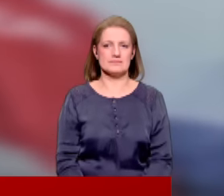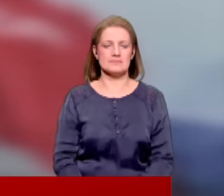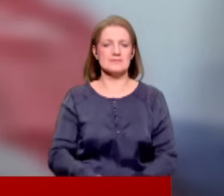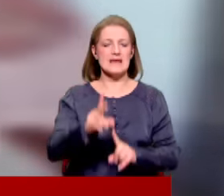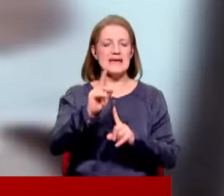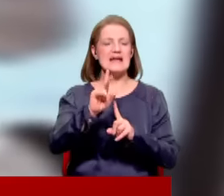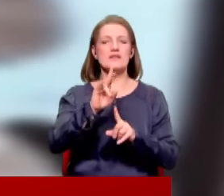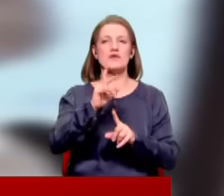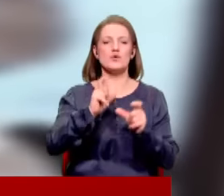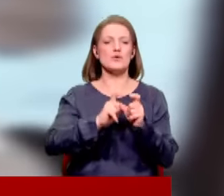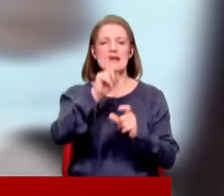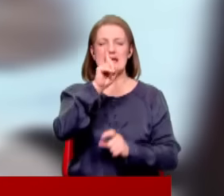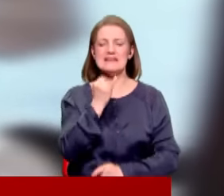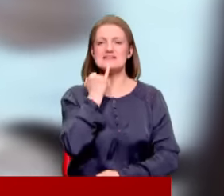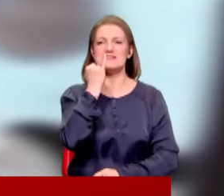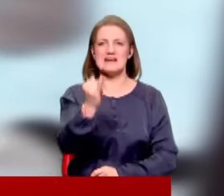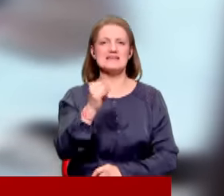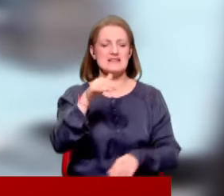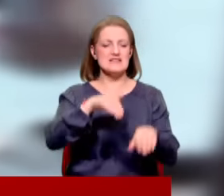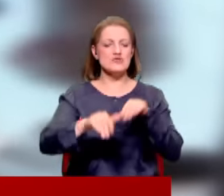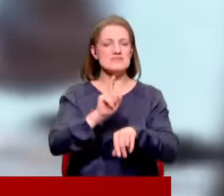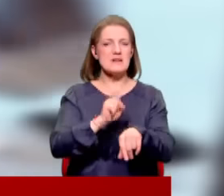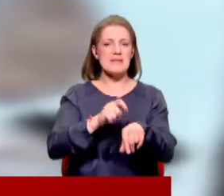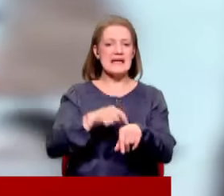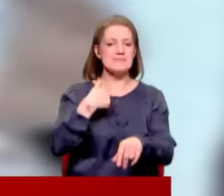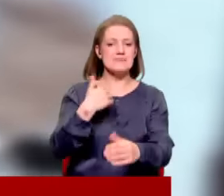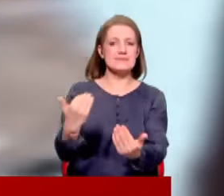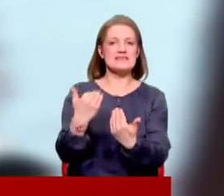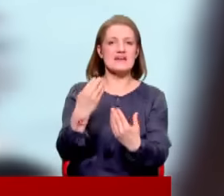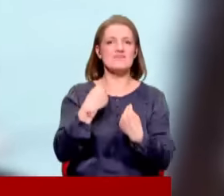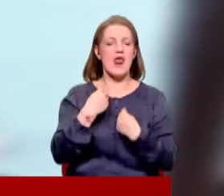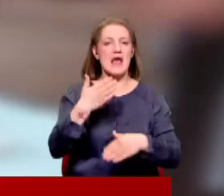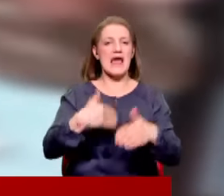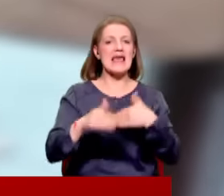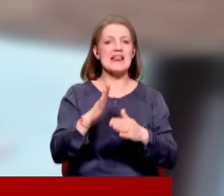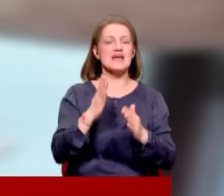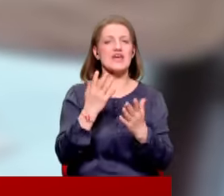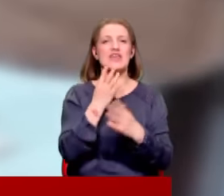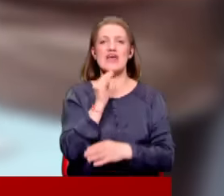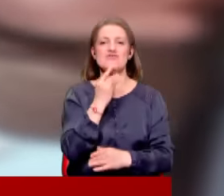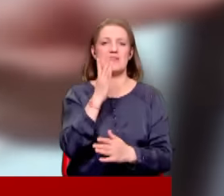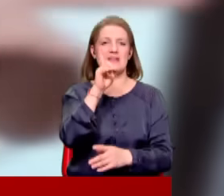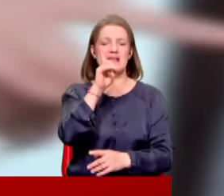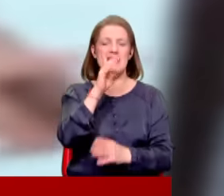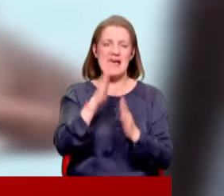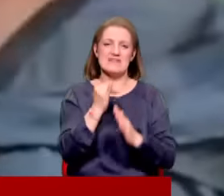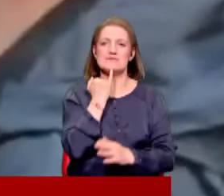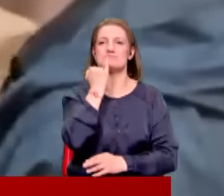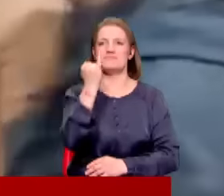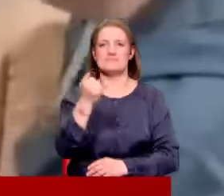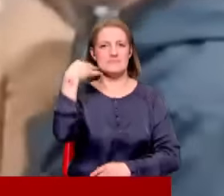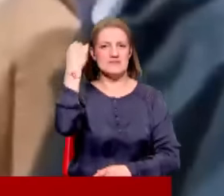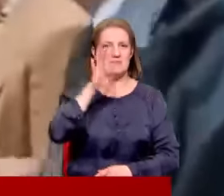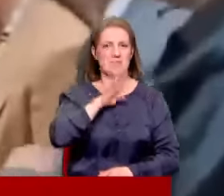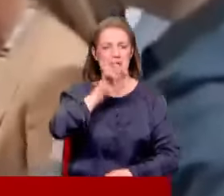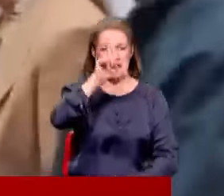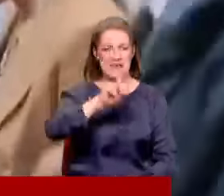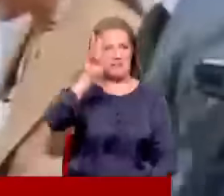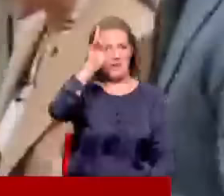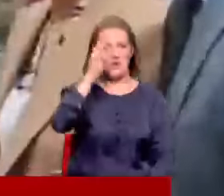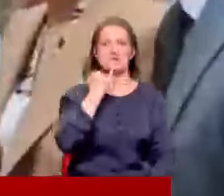İnan Güney ilk ziyaretini seçim maratonunda kendisine destek veren engelli gencin evine gerçekleştirdi. Ekrem İmamoğlu da ilk